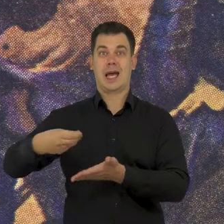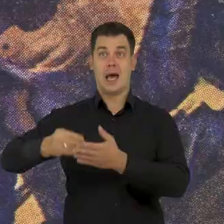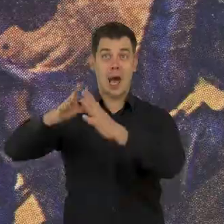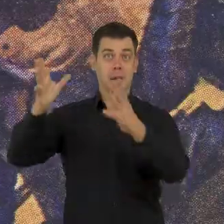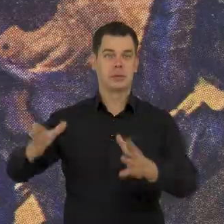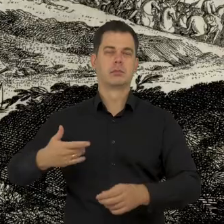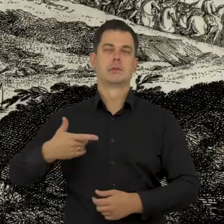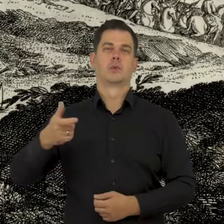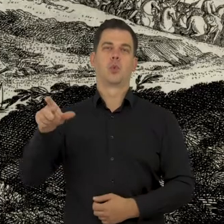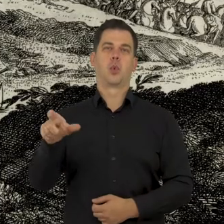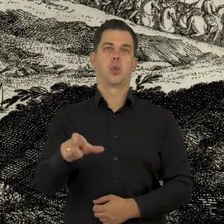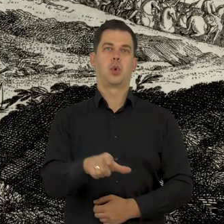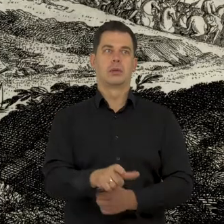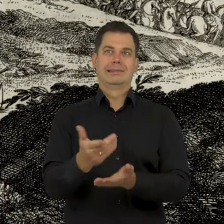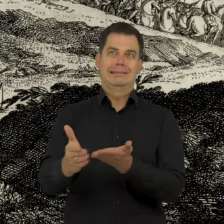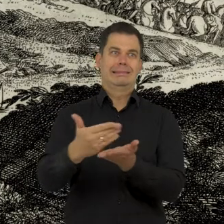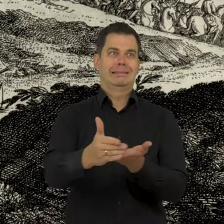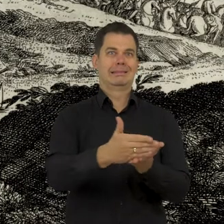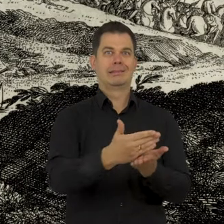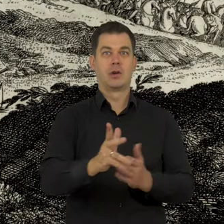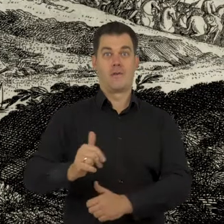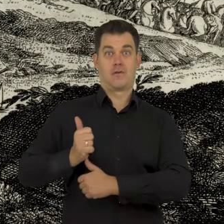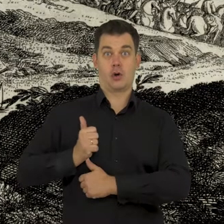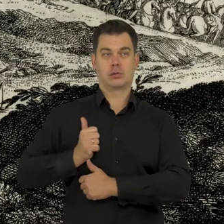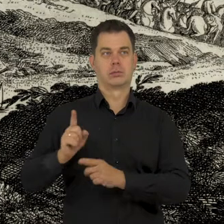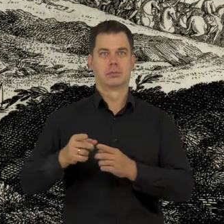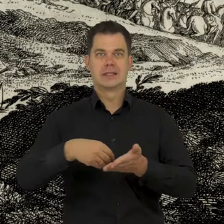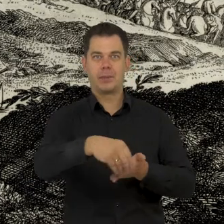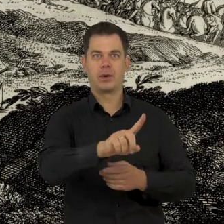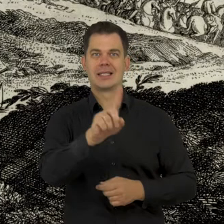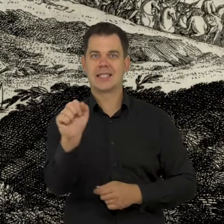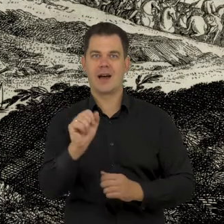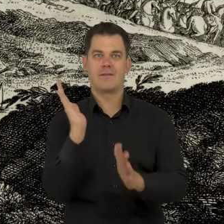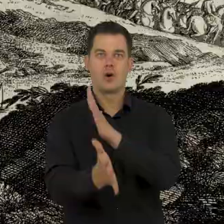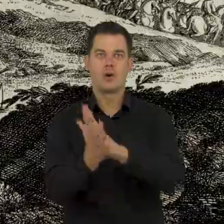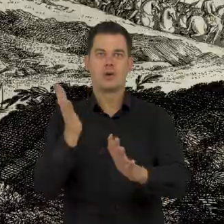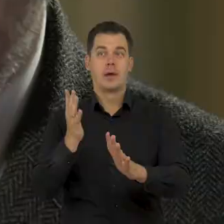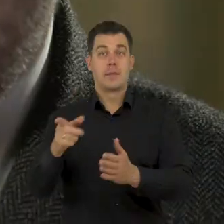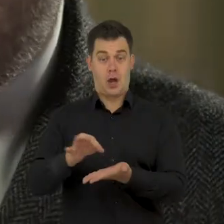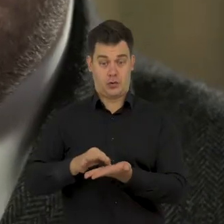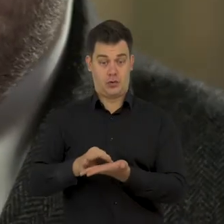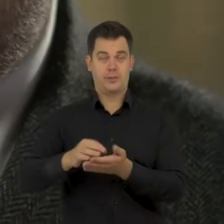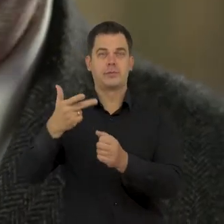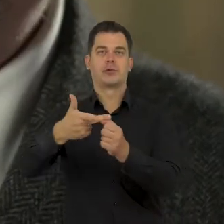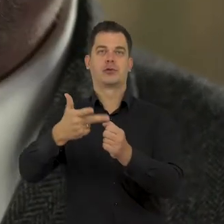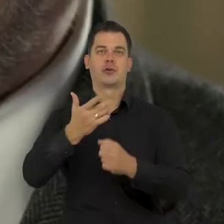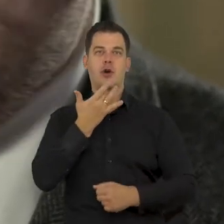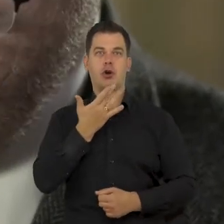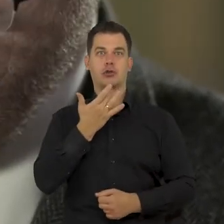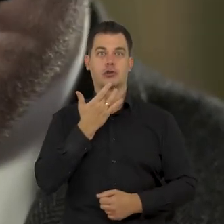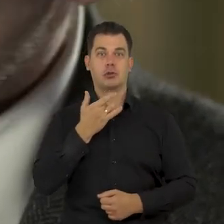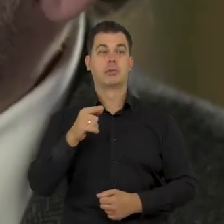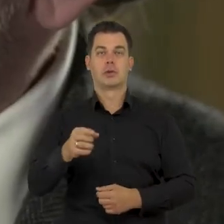w skarbie pozostały długi. Należało spłacić, wypłacić wojsku należny żołd. I to jest moneta o